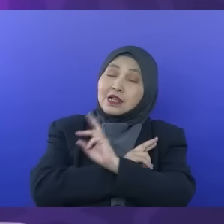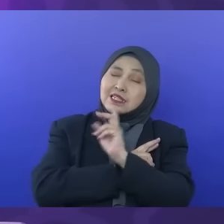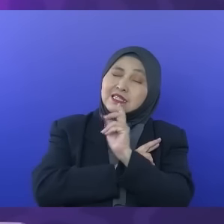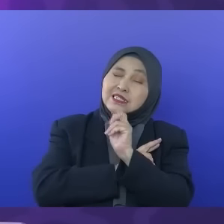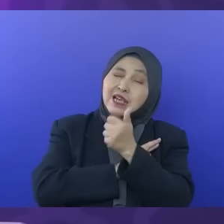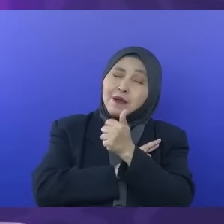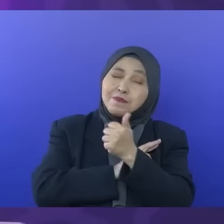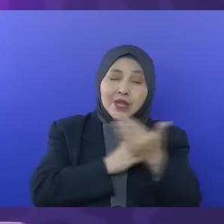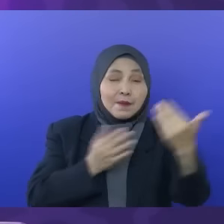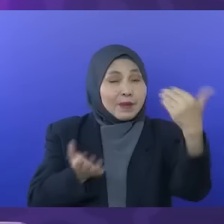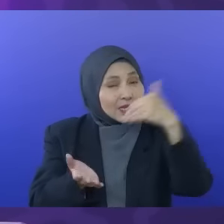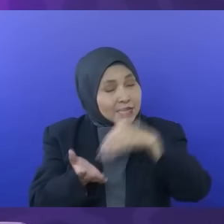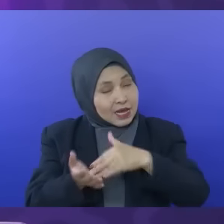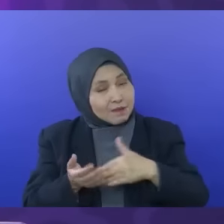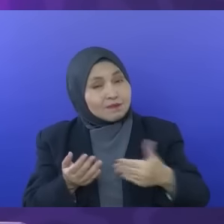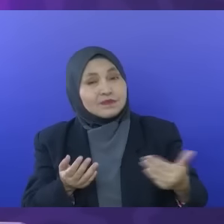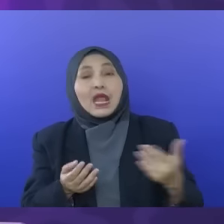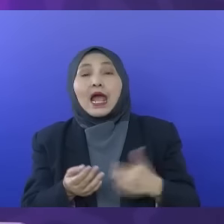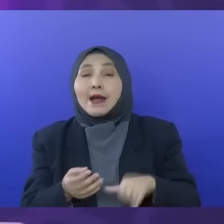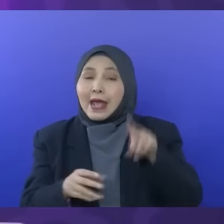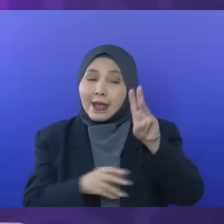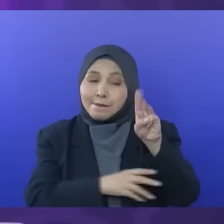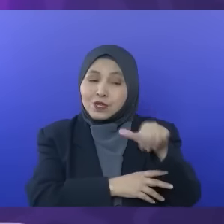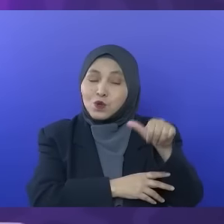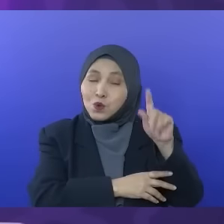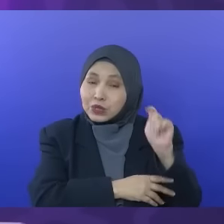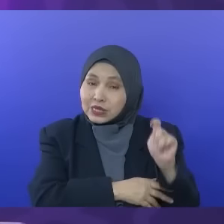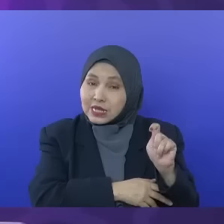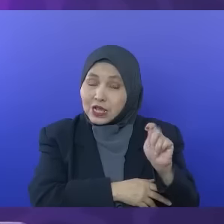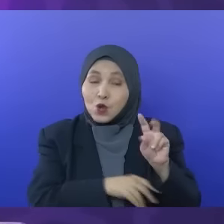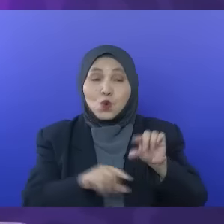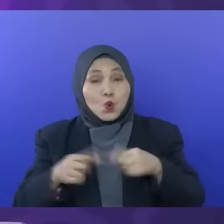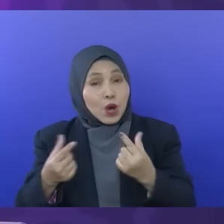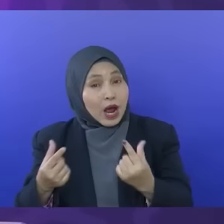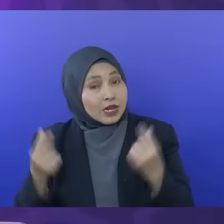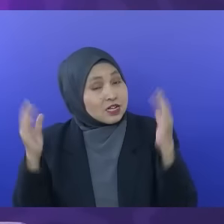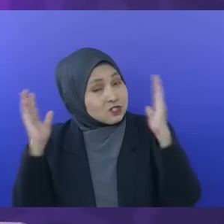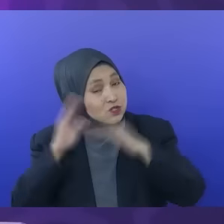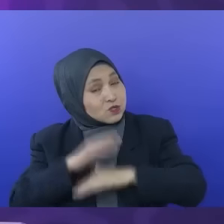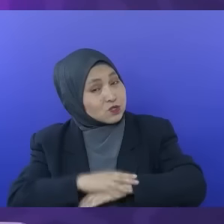halus seketika kembali selepas ini dalam MyQuran time Quran